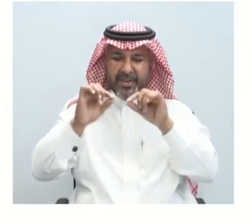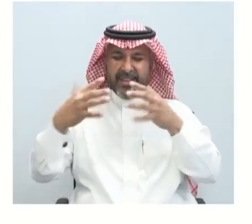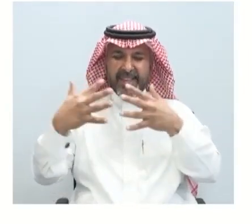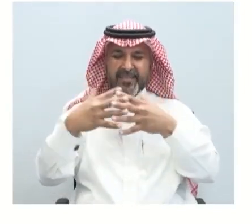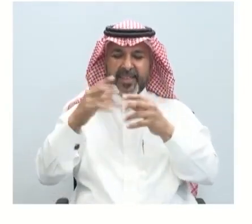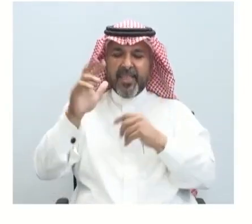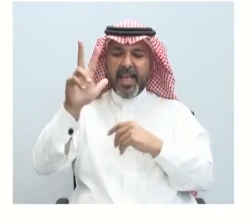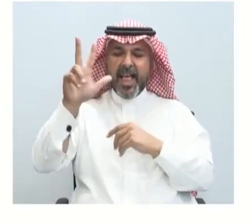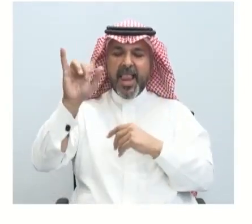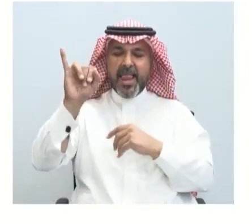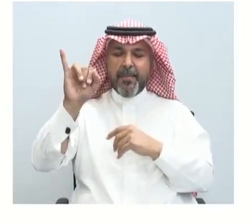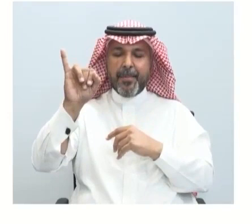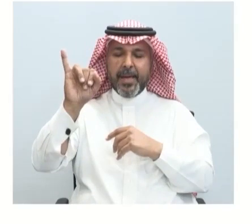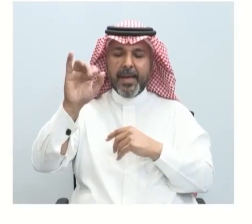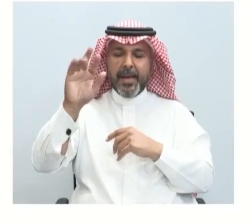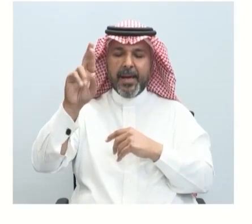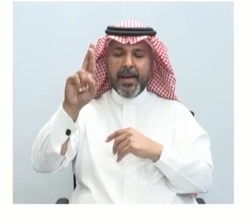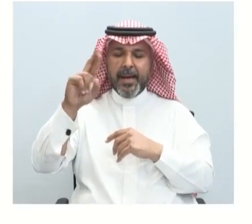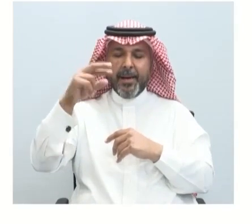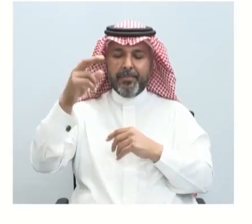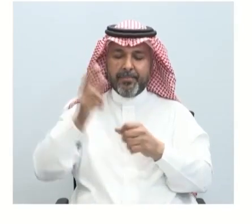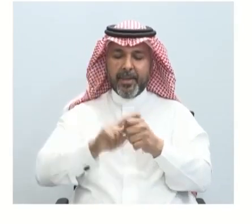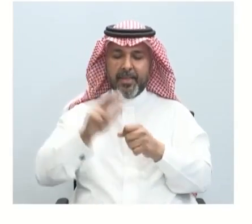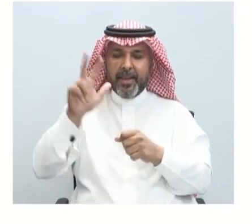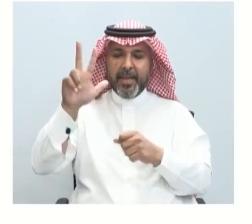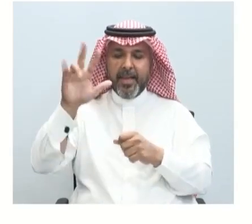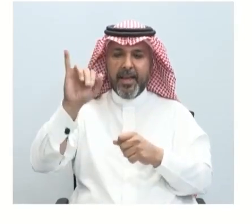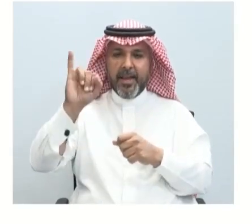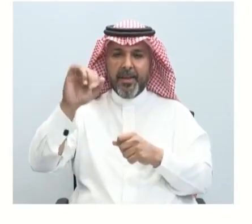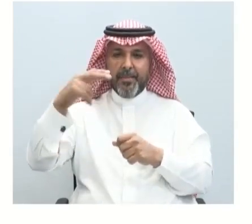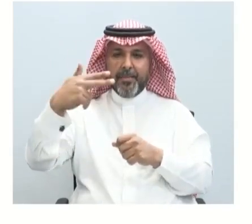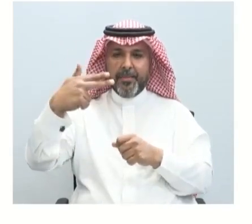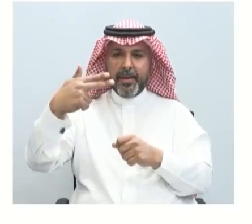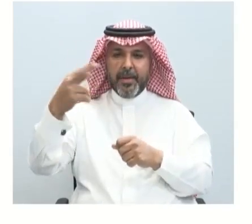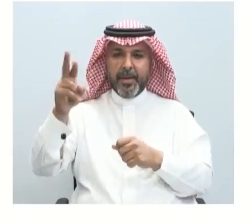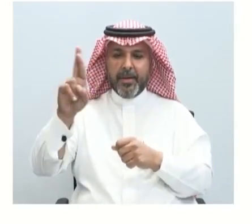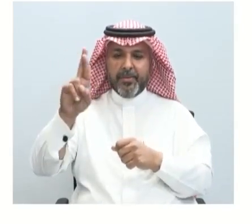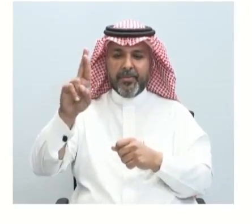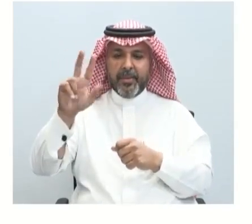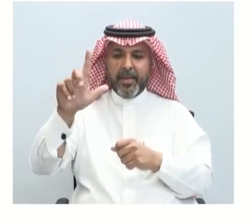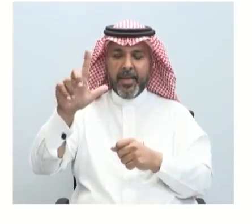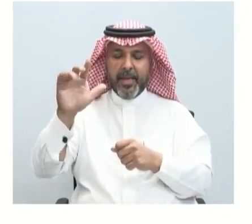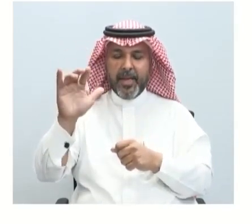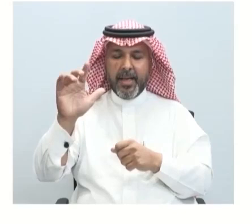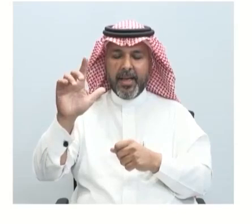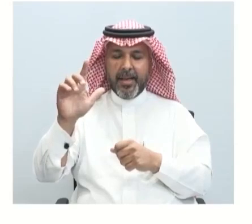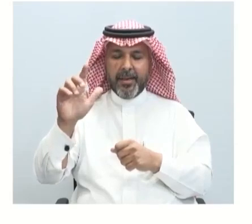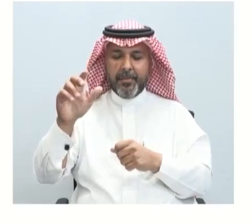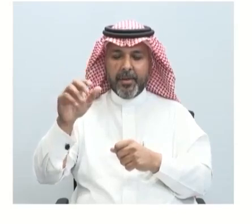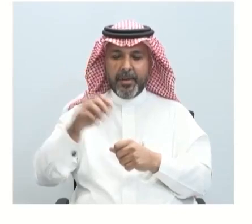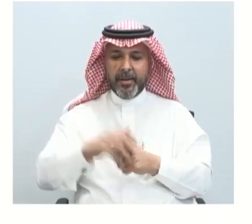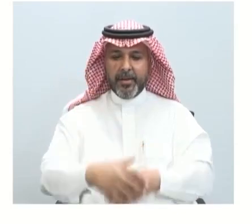بالكروموسومات نلاحظ هنا باللون الاخضر بدات تظهر هذه الاجسام المركزيه هنا بدات تتكون